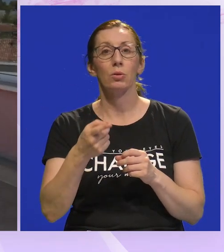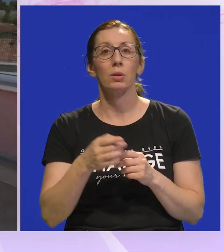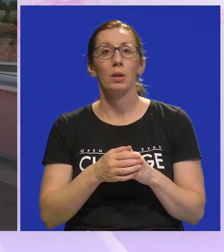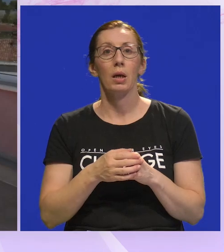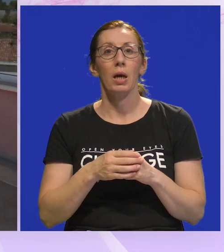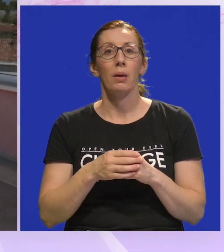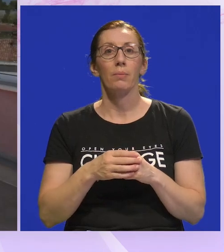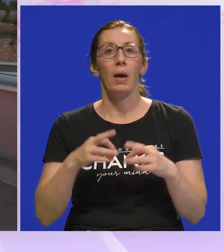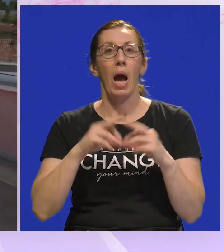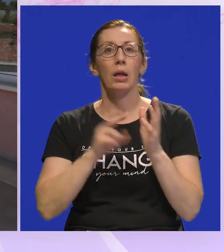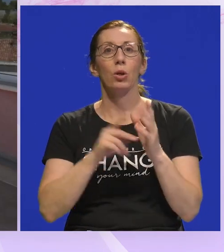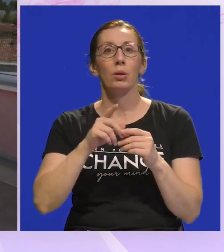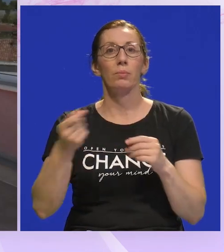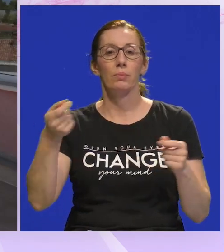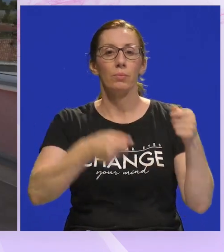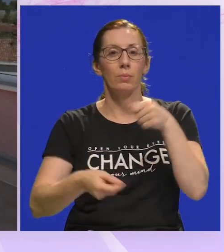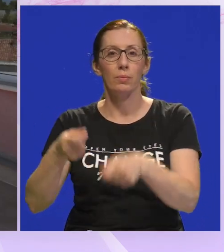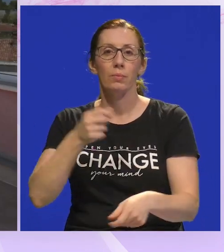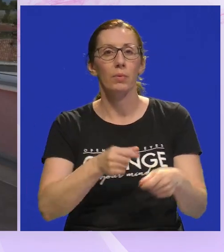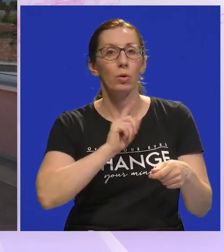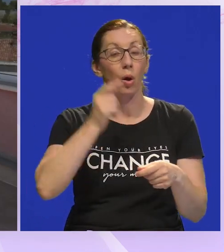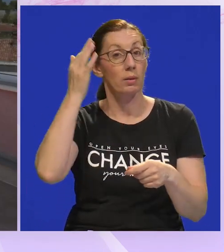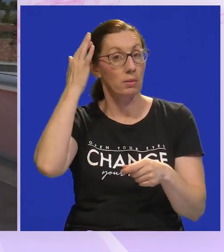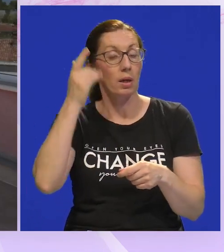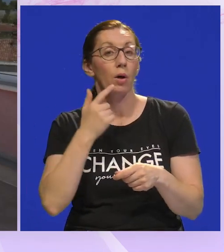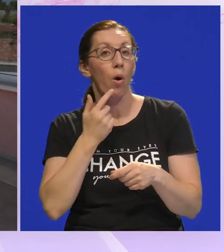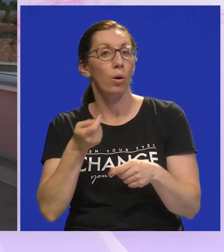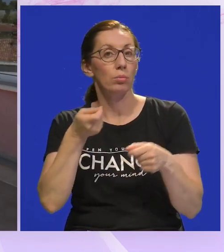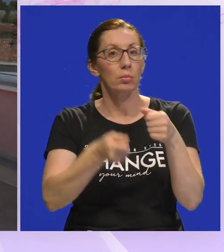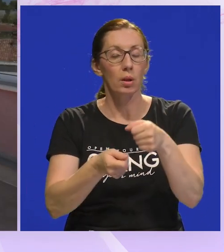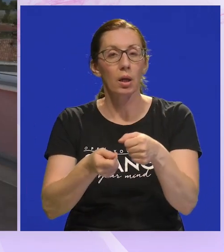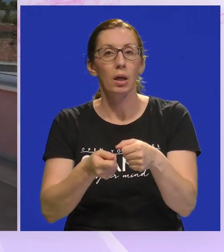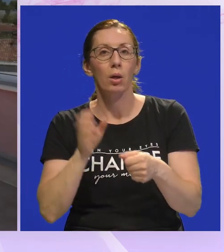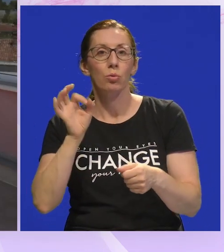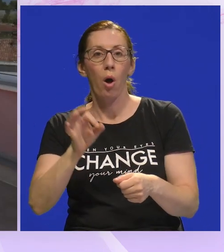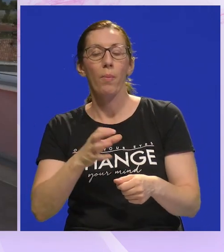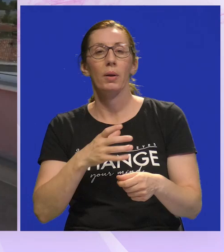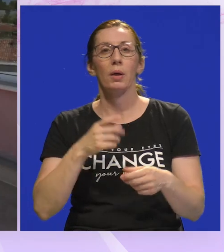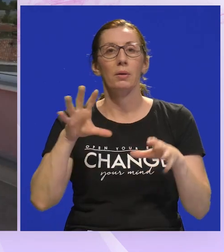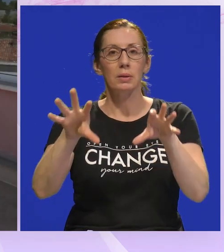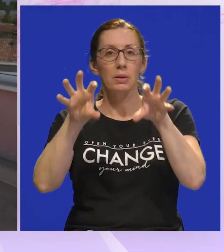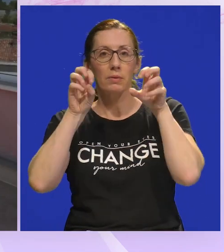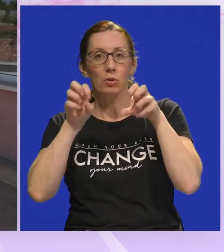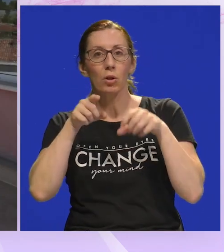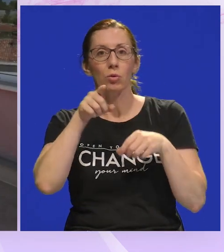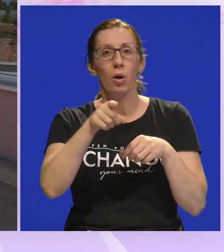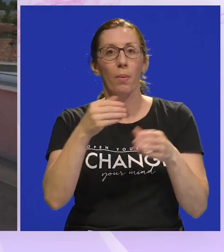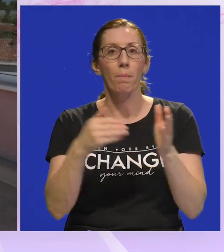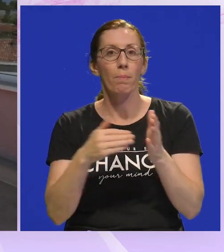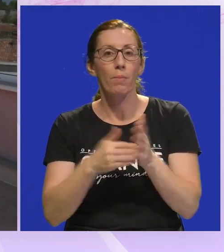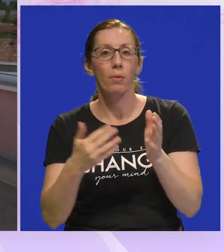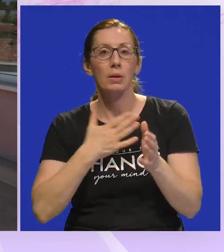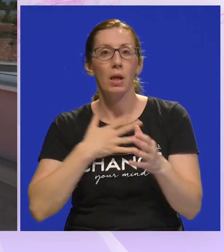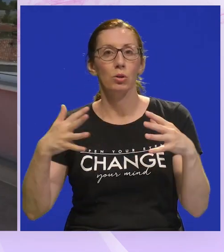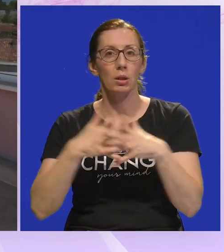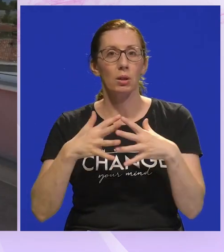bih spomenula anonimne donatore koji su evo svojom dobrotom, svojim shvaćanjem da je